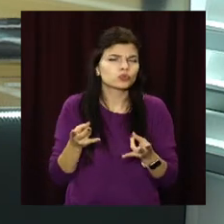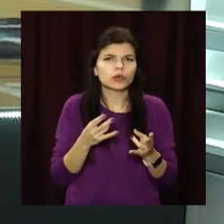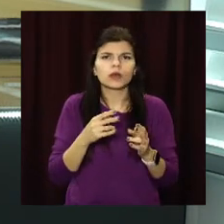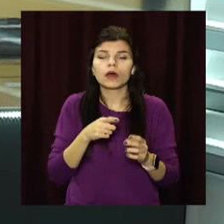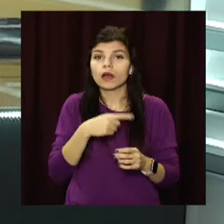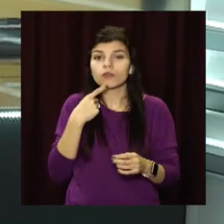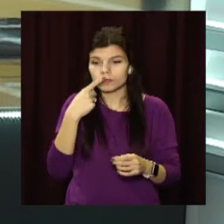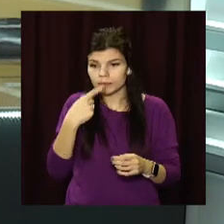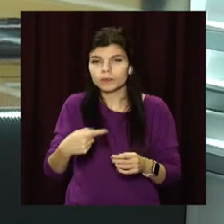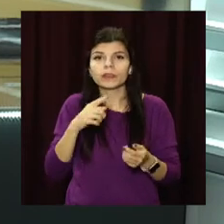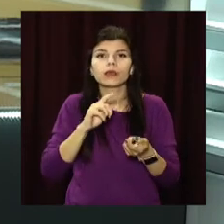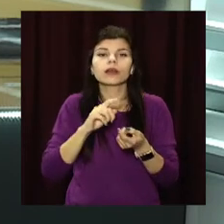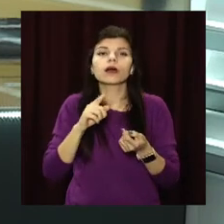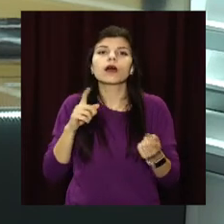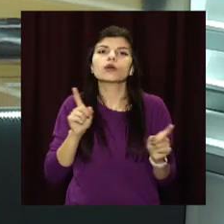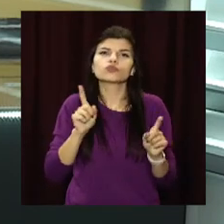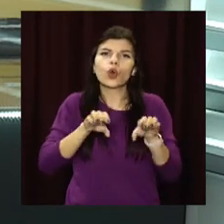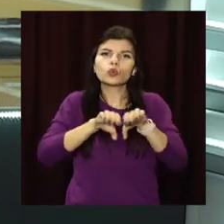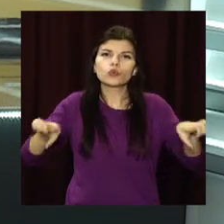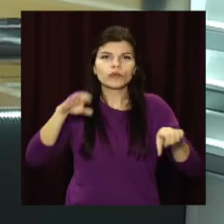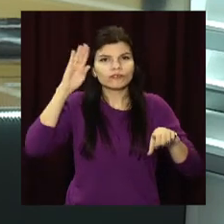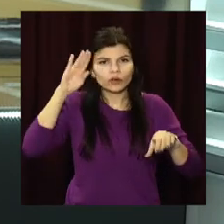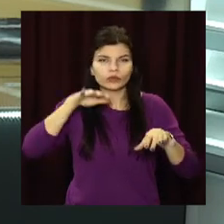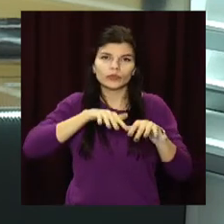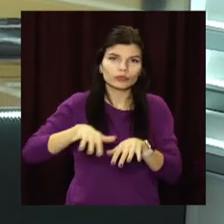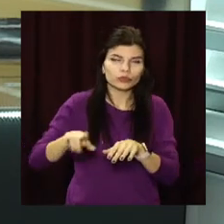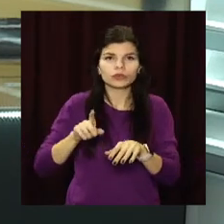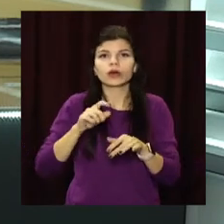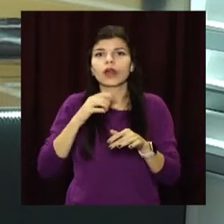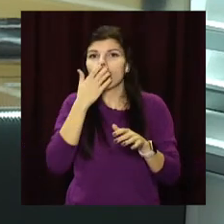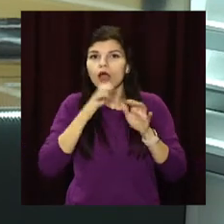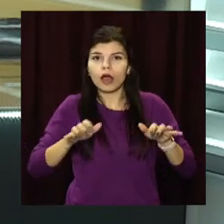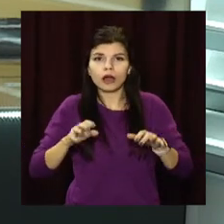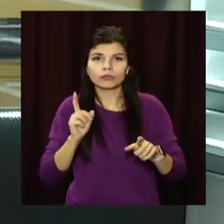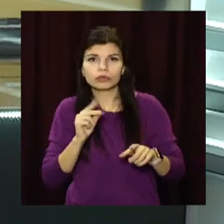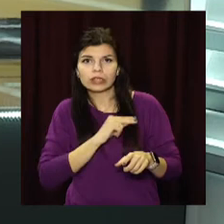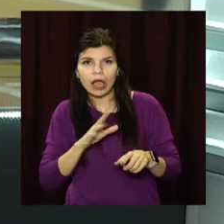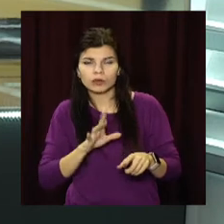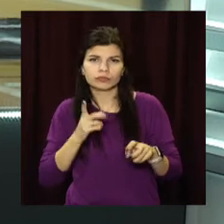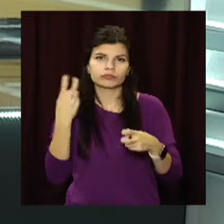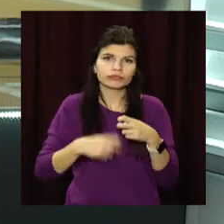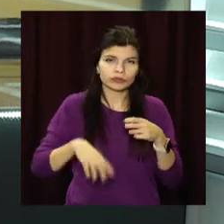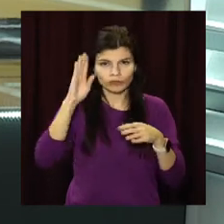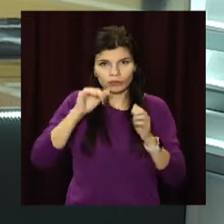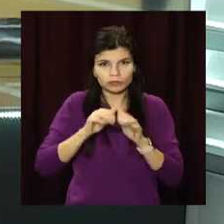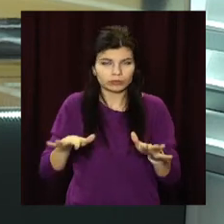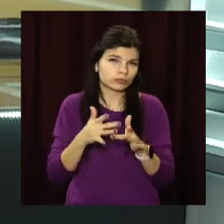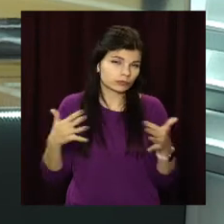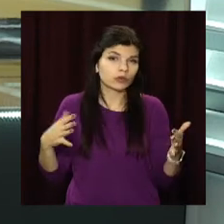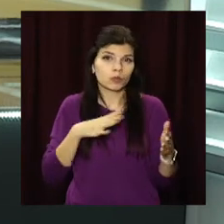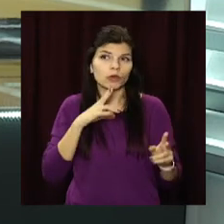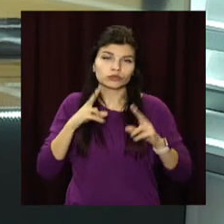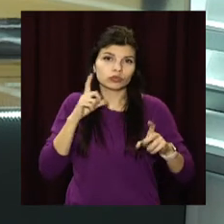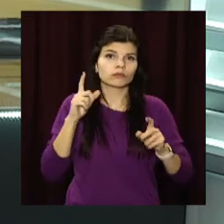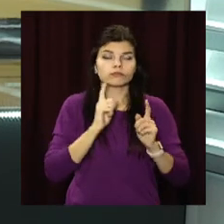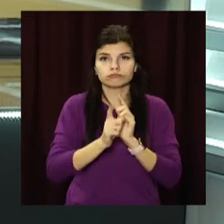планах – заміна водопровідних та каналізаційних труб, ремонти системи теплопостачання та встановлення теплових лічильників на будинки. Подробиці в